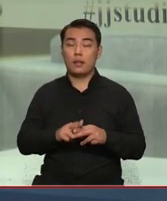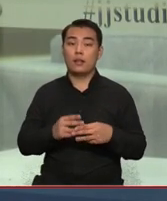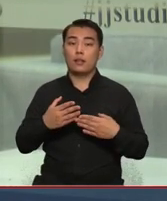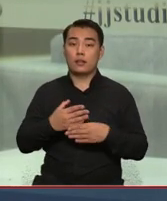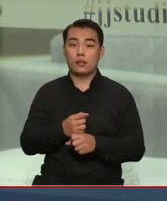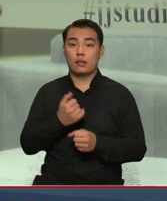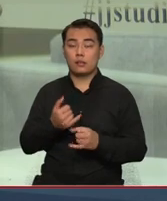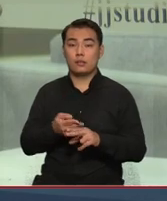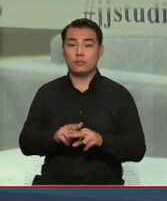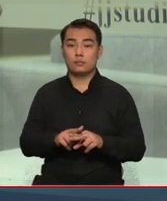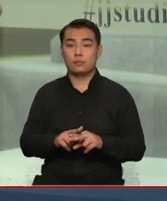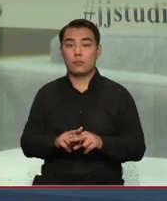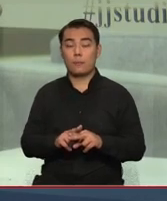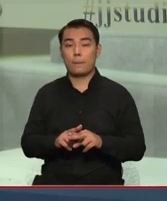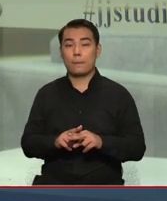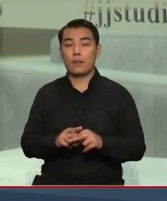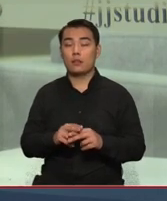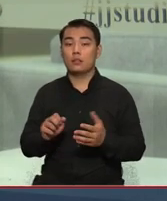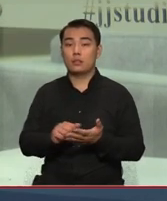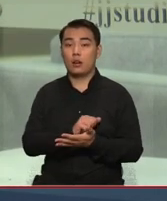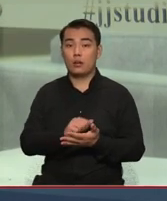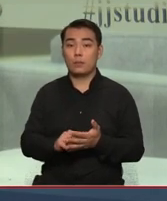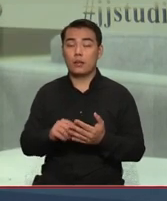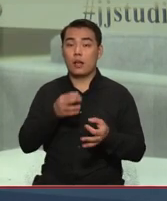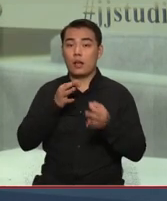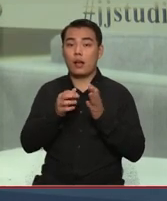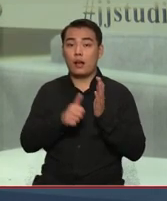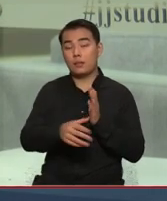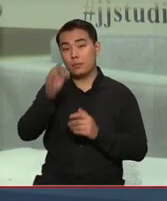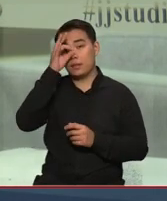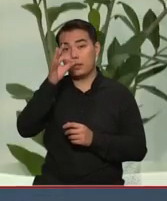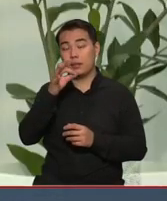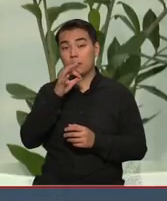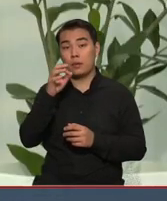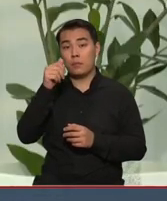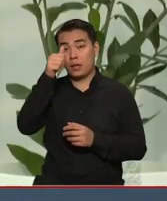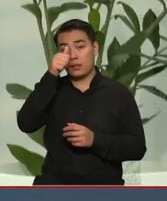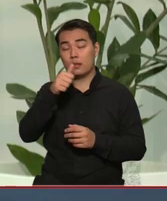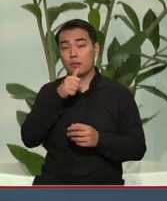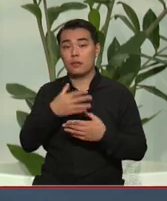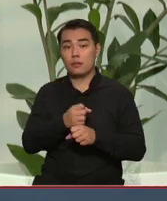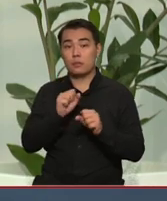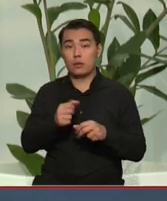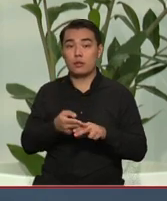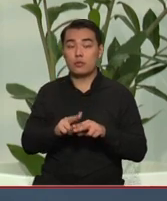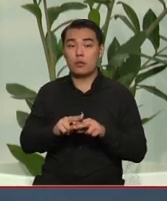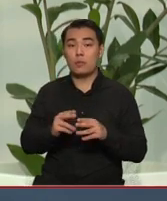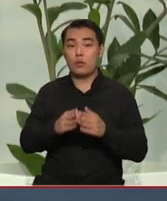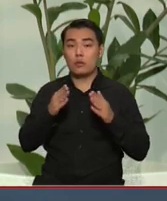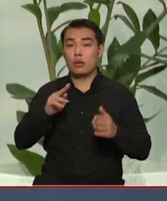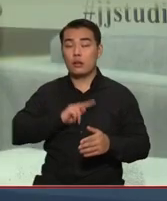қысқартулардың негізінде қазір сол құжаттарды рәсімдеу 6 айға дейін қысқартуға болады. Яғни далалық жұмыстарға көбірек уақыт